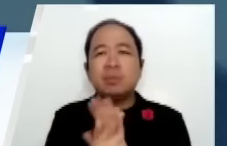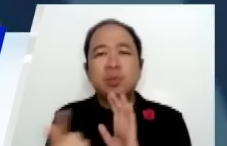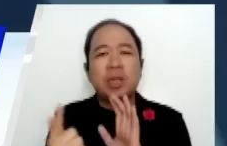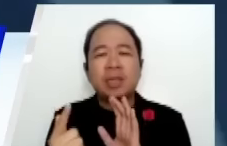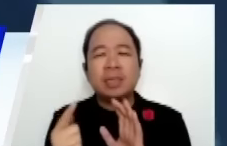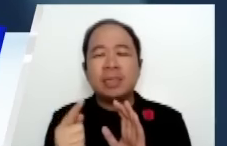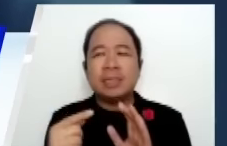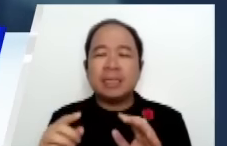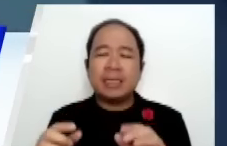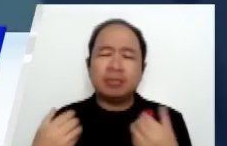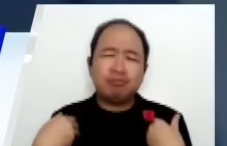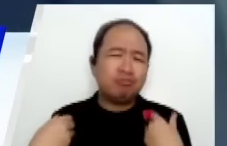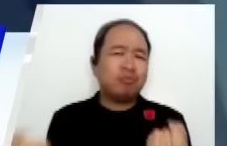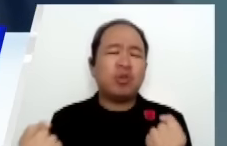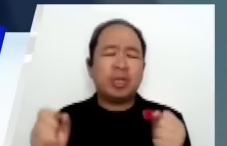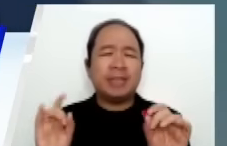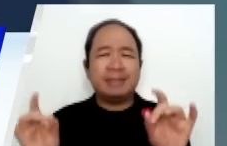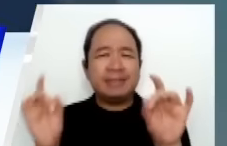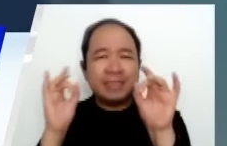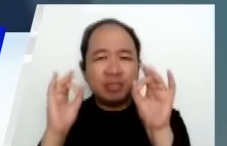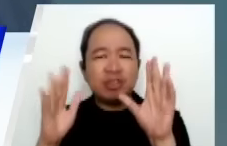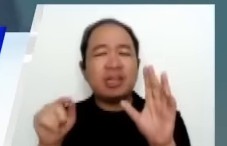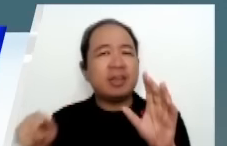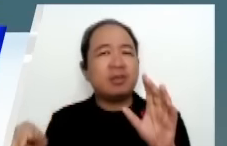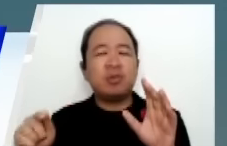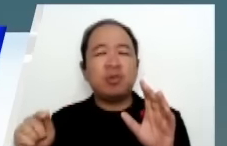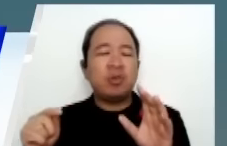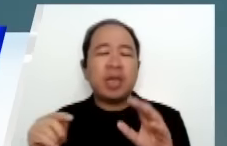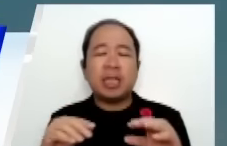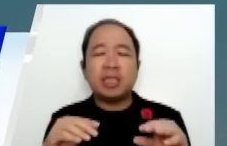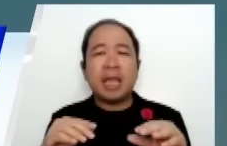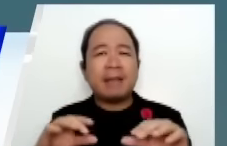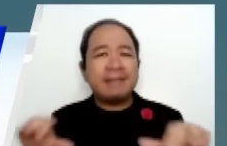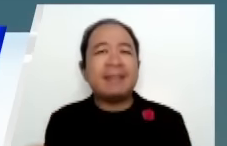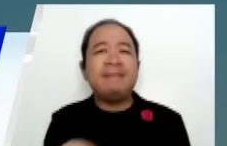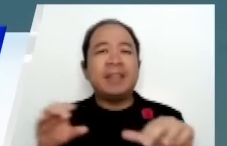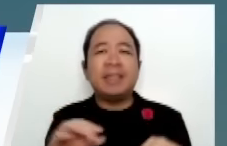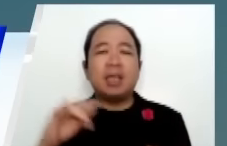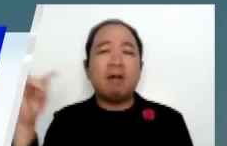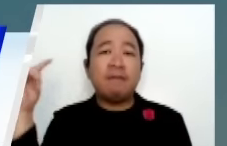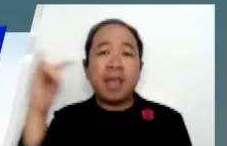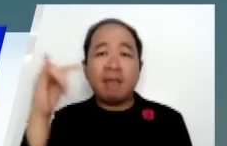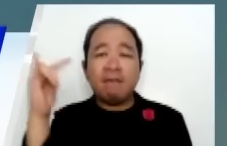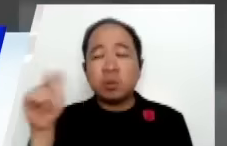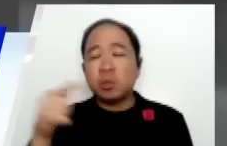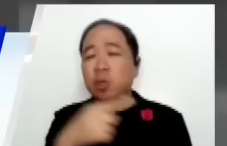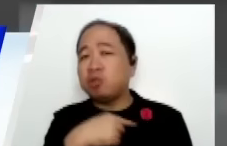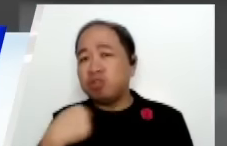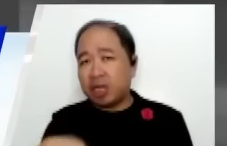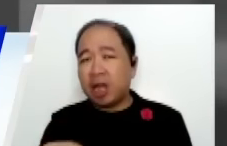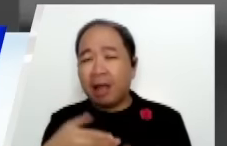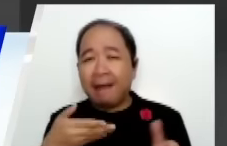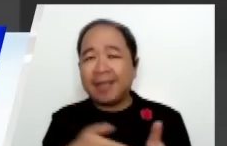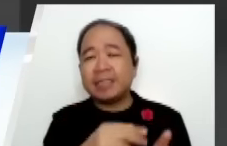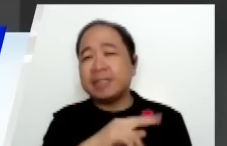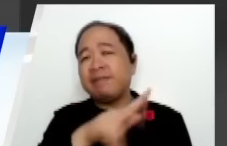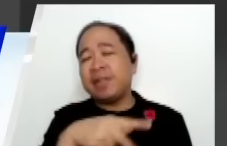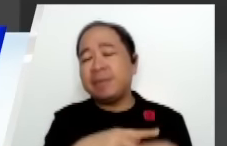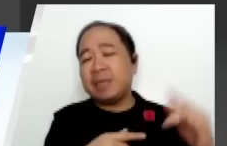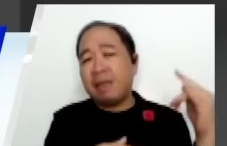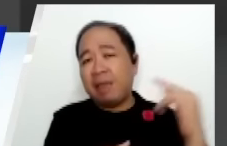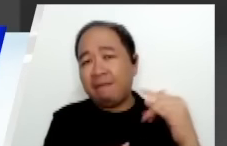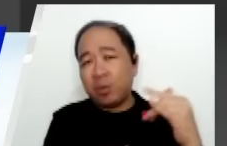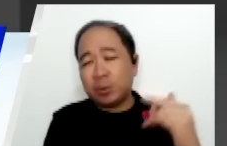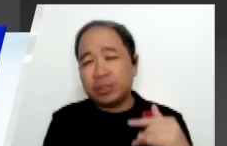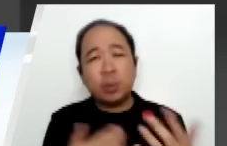delikadong galawan ng Air Force ng China laban sa ating Air Force sa Bajo de Masinloc. Ganon din ang mga aksyon laban sa